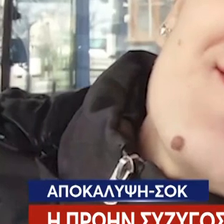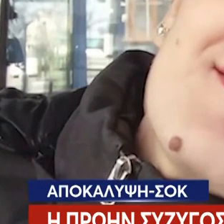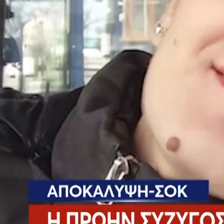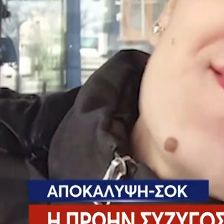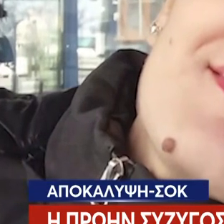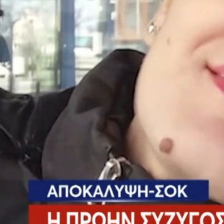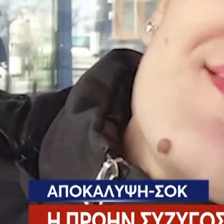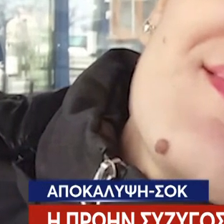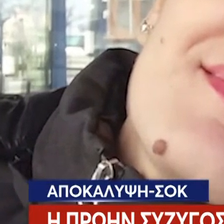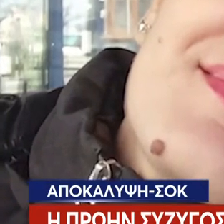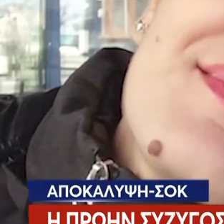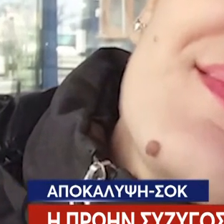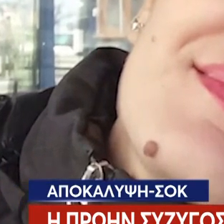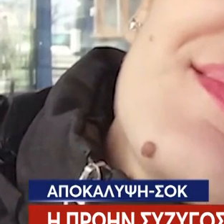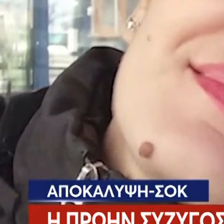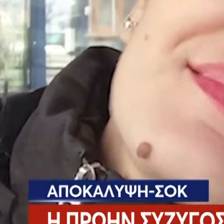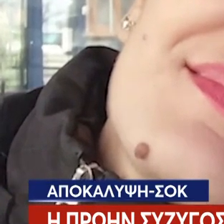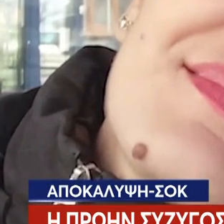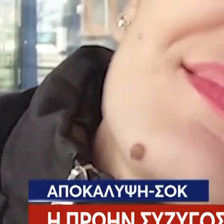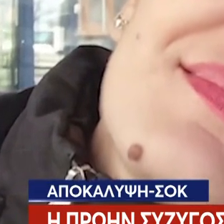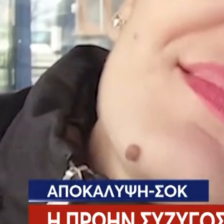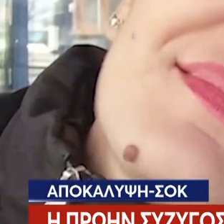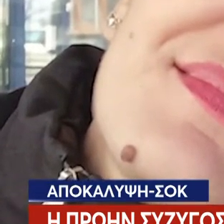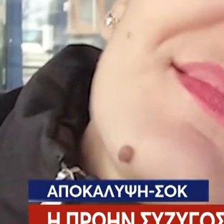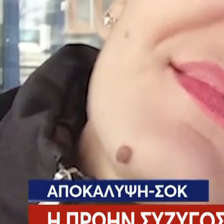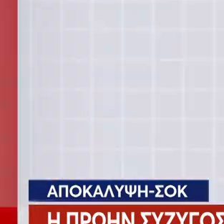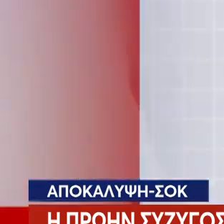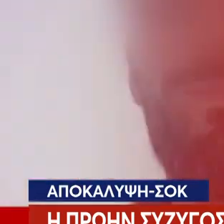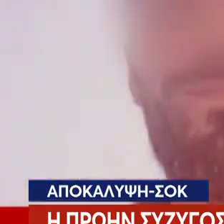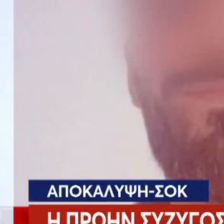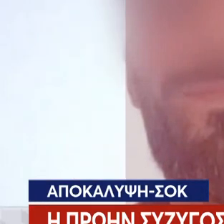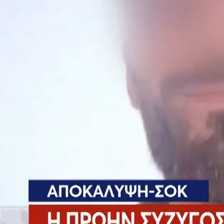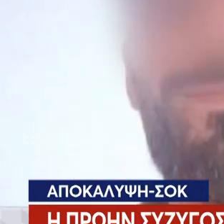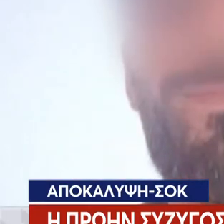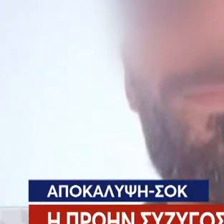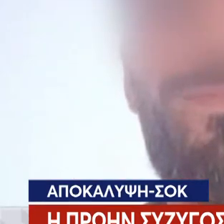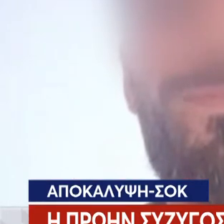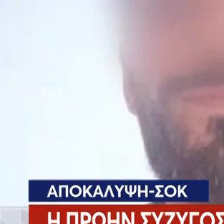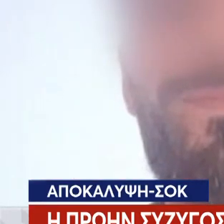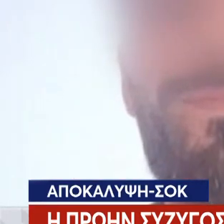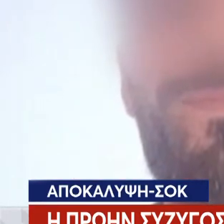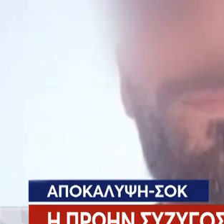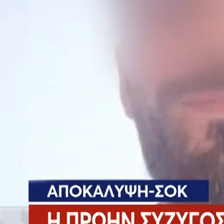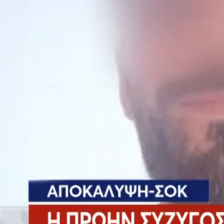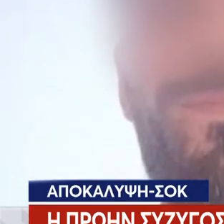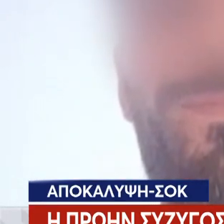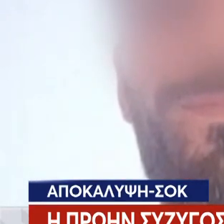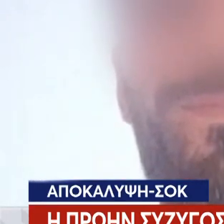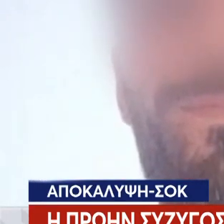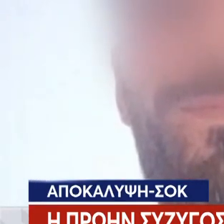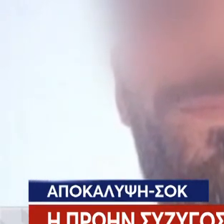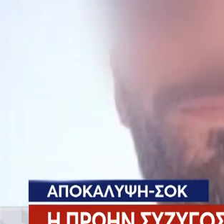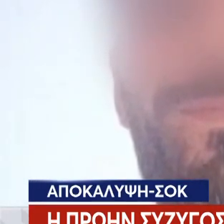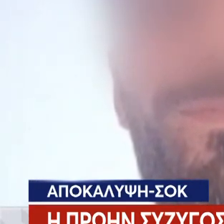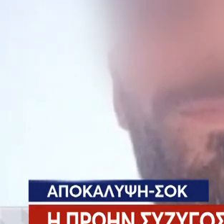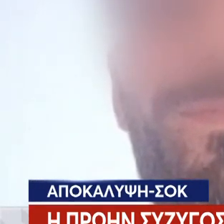Το μέγεθος του εφιάλτη που ζούσε η 41χρονη Γεωργία στα χέρια του. Τον είχα καταγγείλει για ξυλοδαρμό. Σε όλες τις συντρόφους